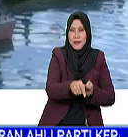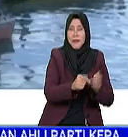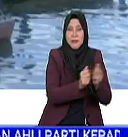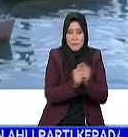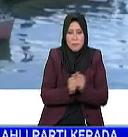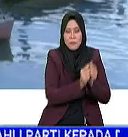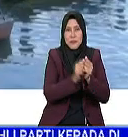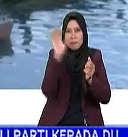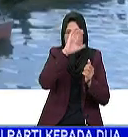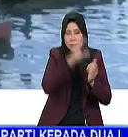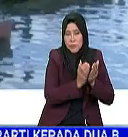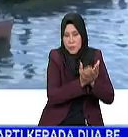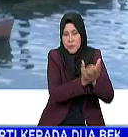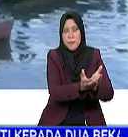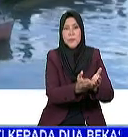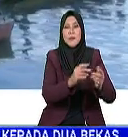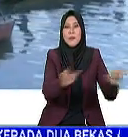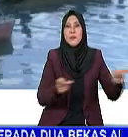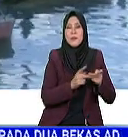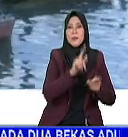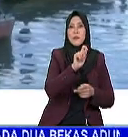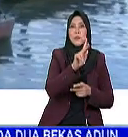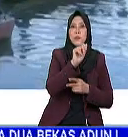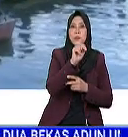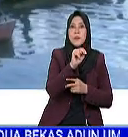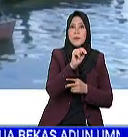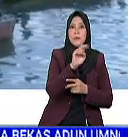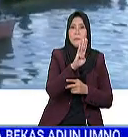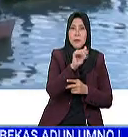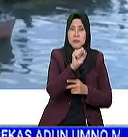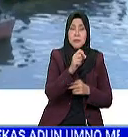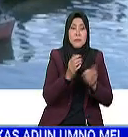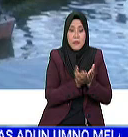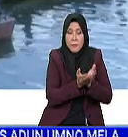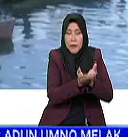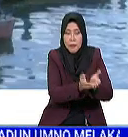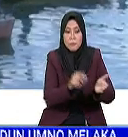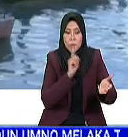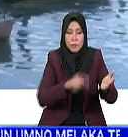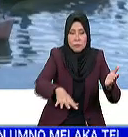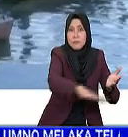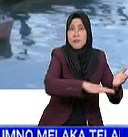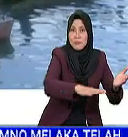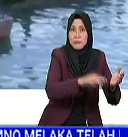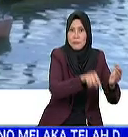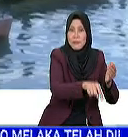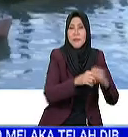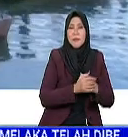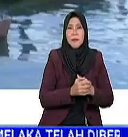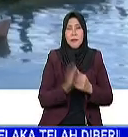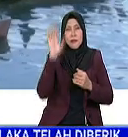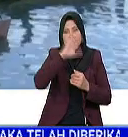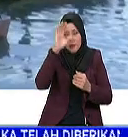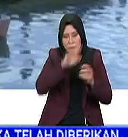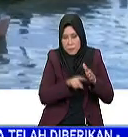bersama itu di kawasan dukun base Dimana lokasi Naufal Thomas itu sepatutnya berada dan akan turun ke bawah